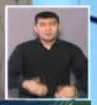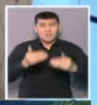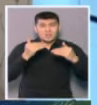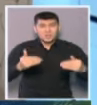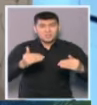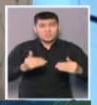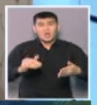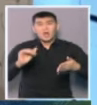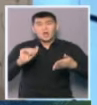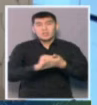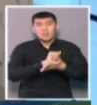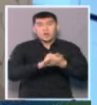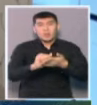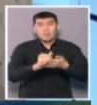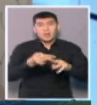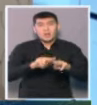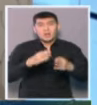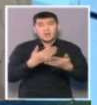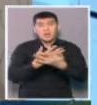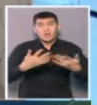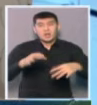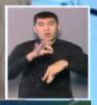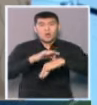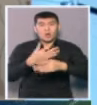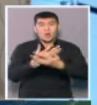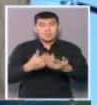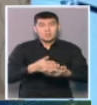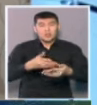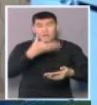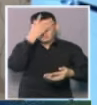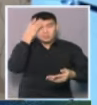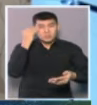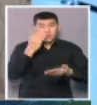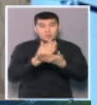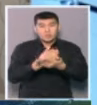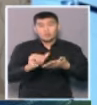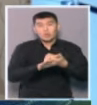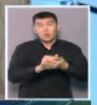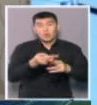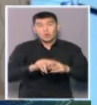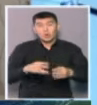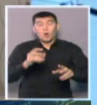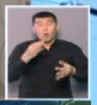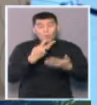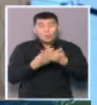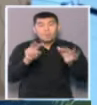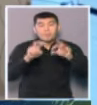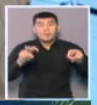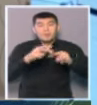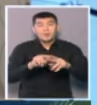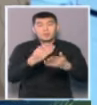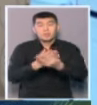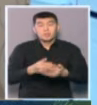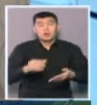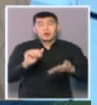қазіргі мына құжаттардың ішінде Паркинсон белгілері бар, және склероздың белгілері бар деген құжаттарын оны да сарапшыға ұсынып, олы